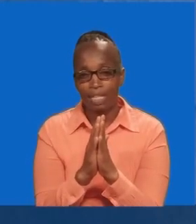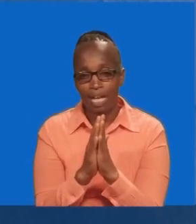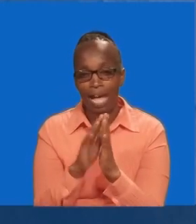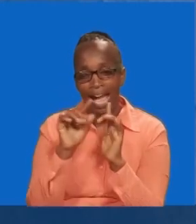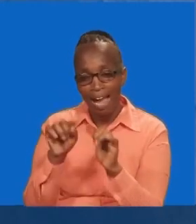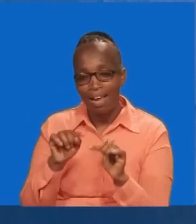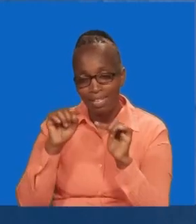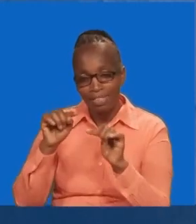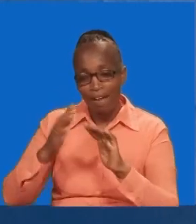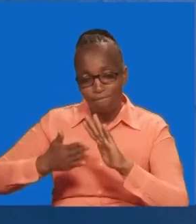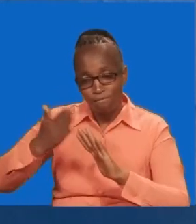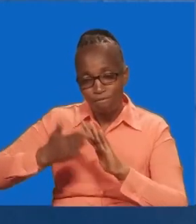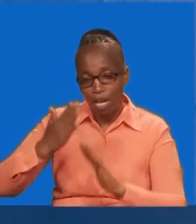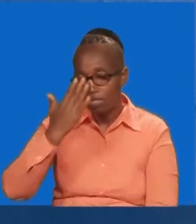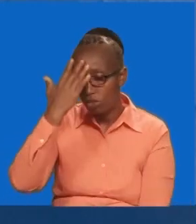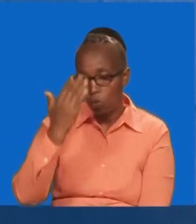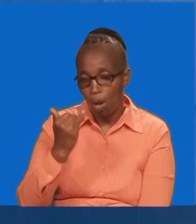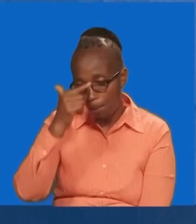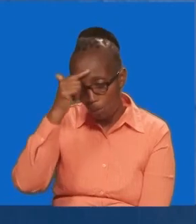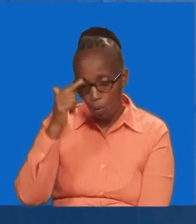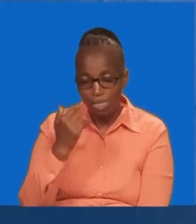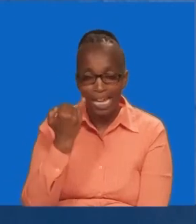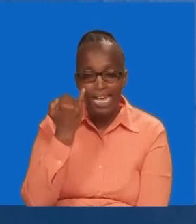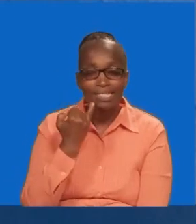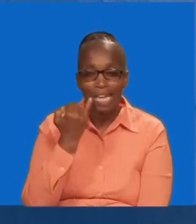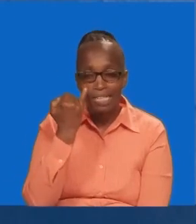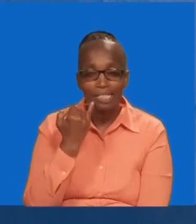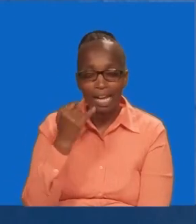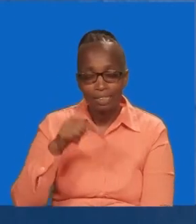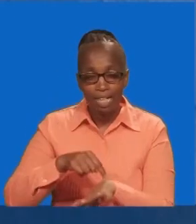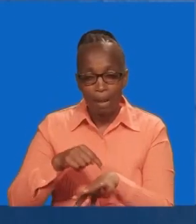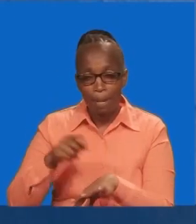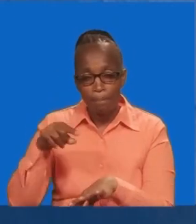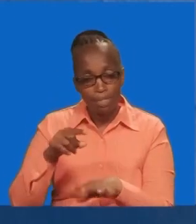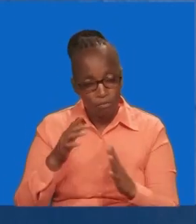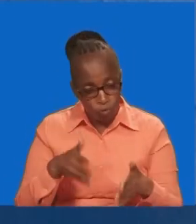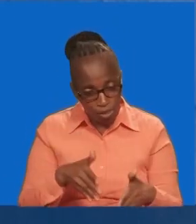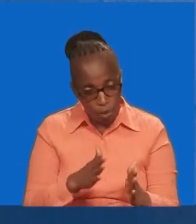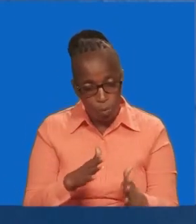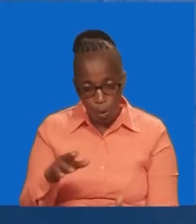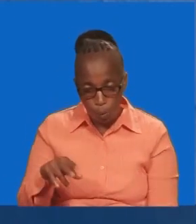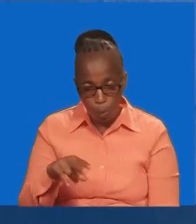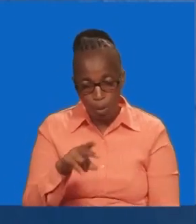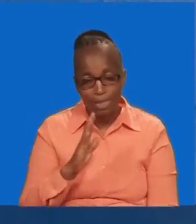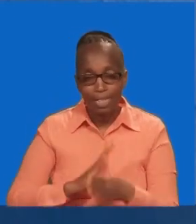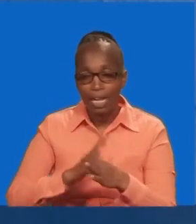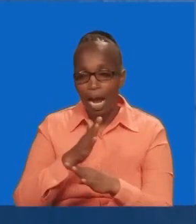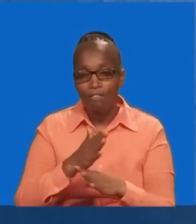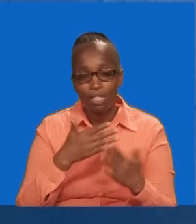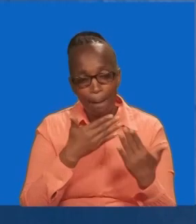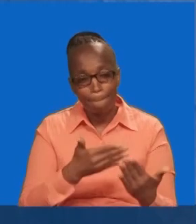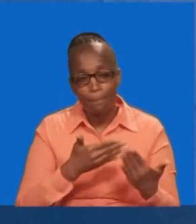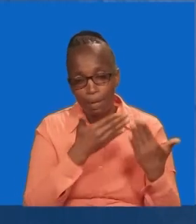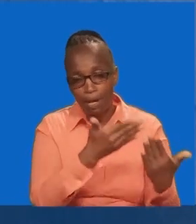yaliweza kuwa ya haraka sana. Maana Isaia ama Isaya akiwa njiani kutembea